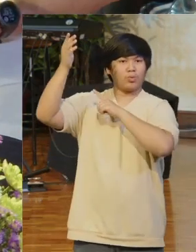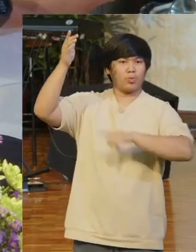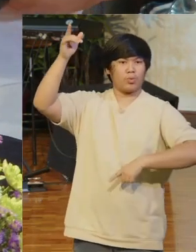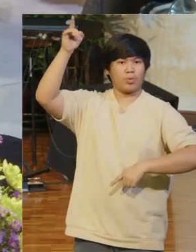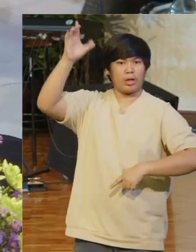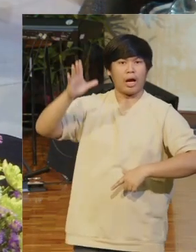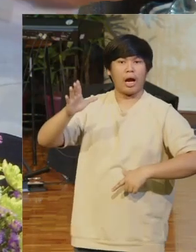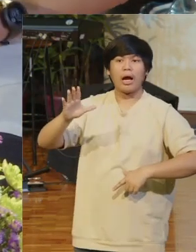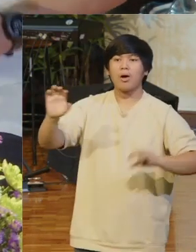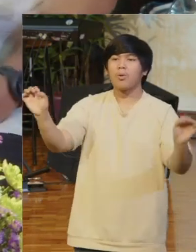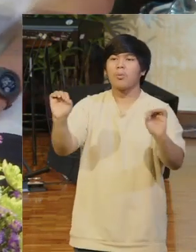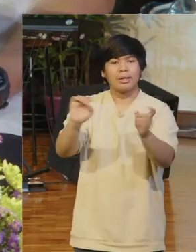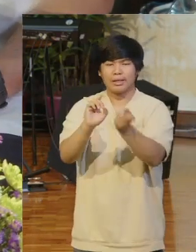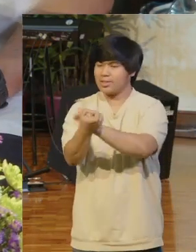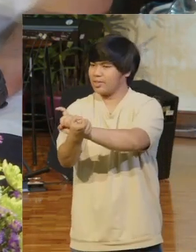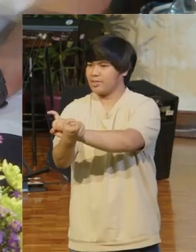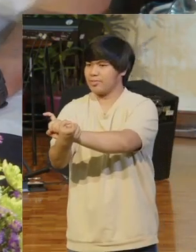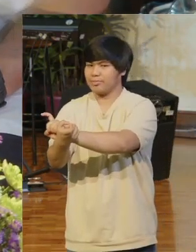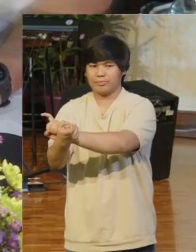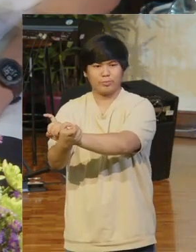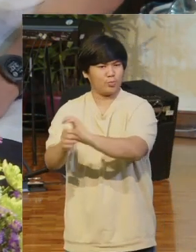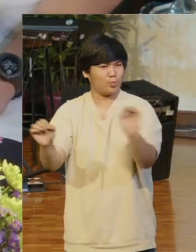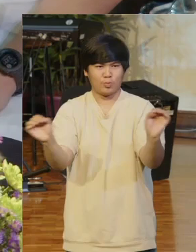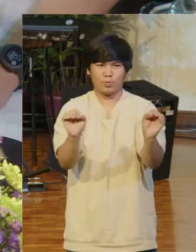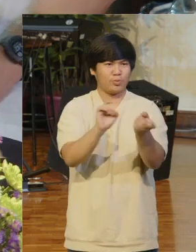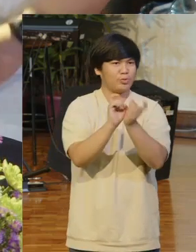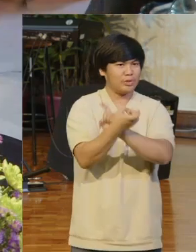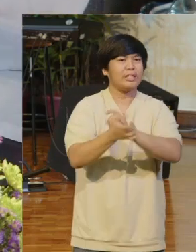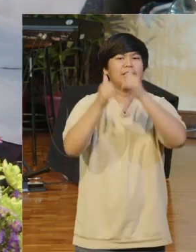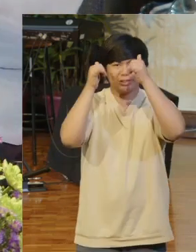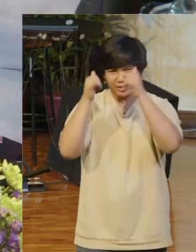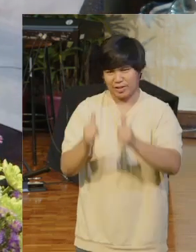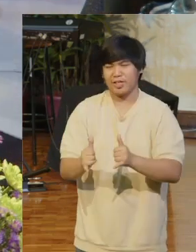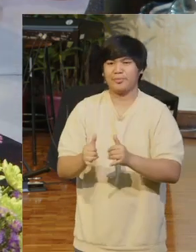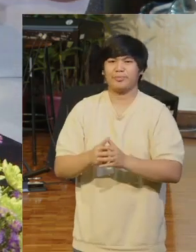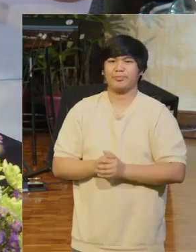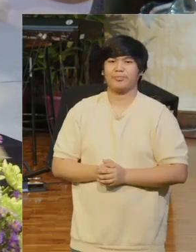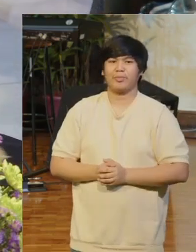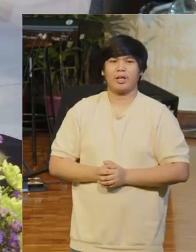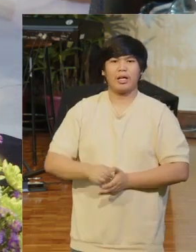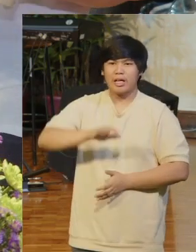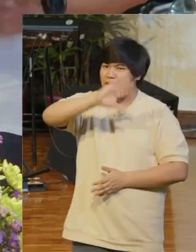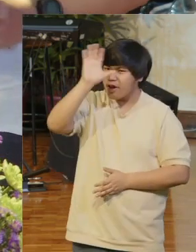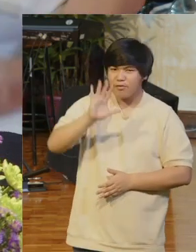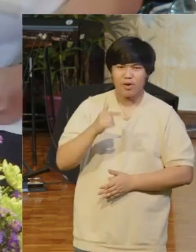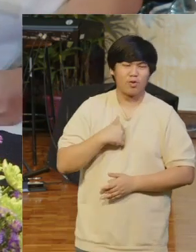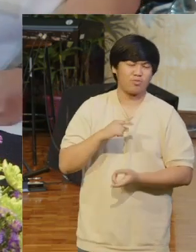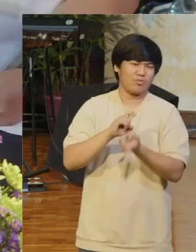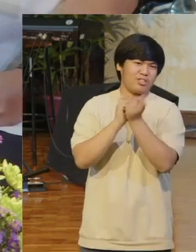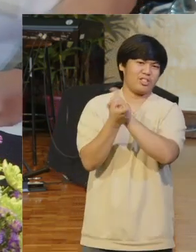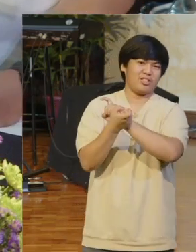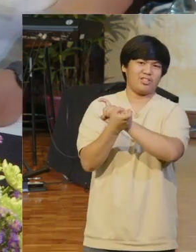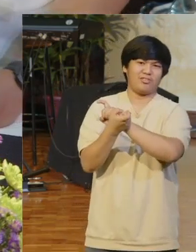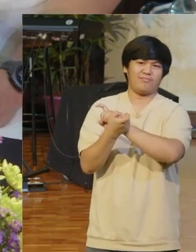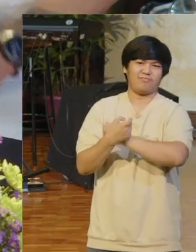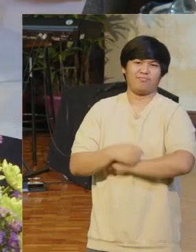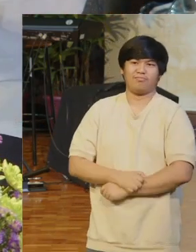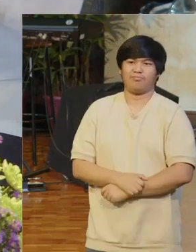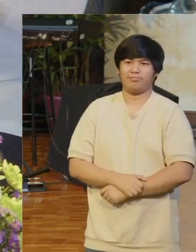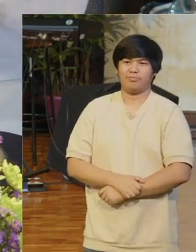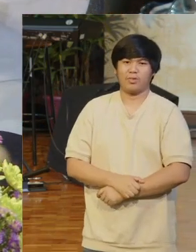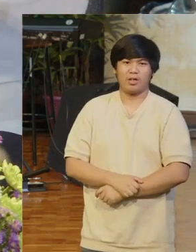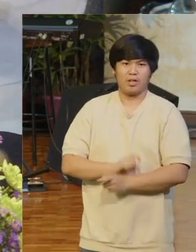do not change. Ako ang Panginoon, hindi ako nagbabago. No?